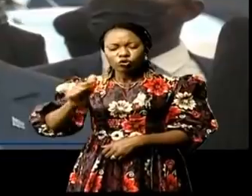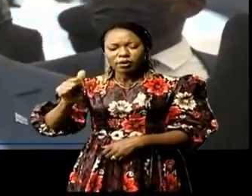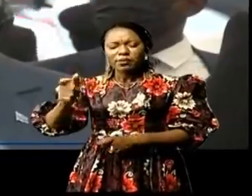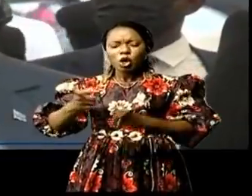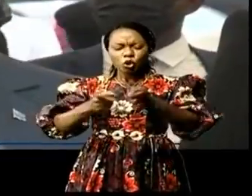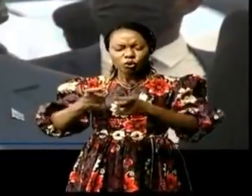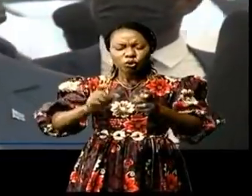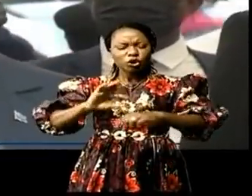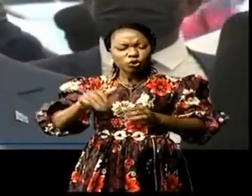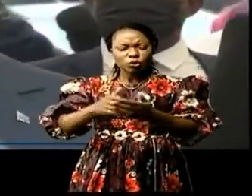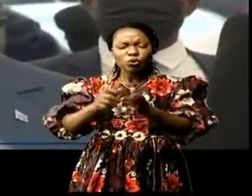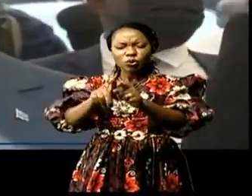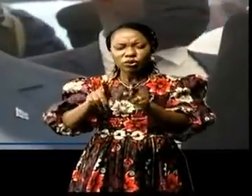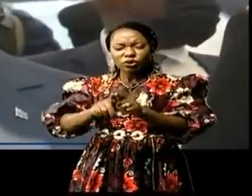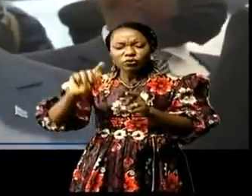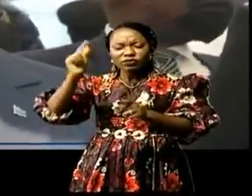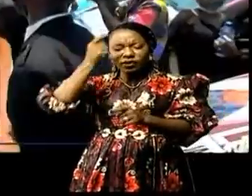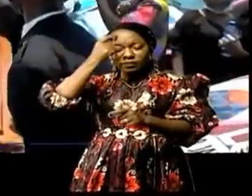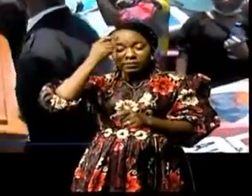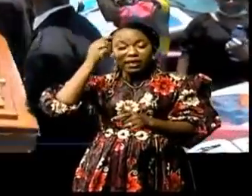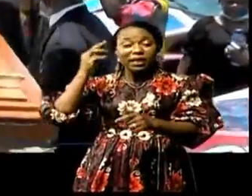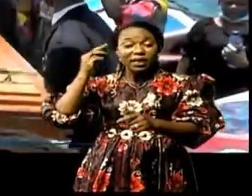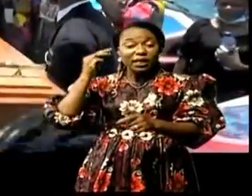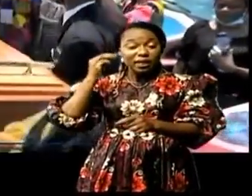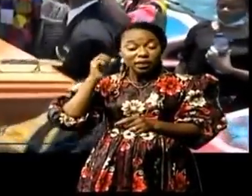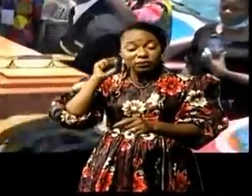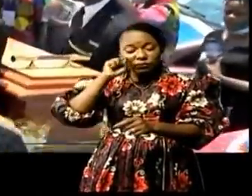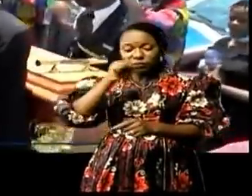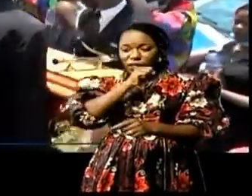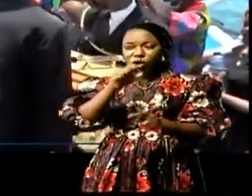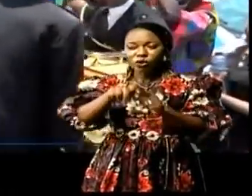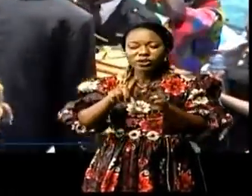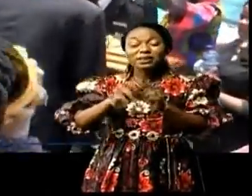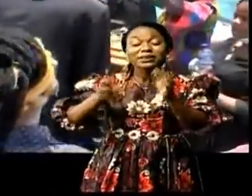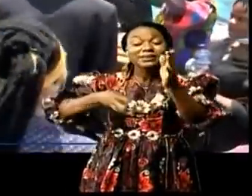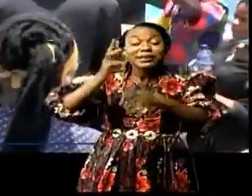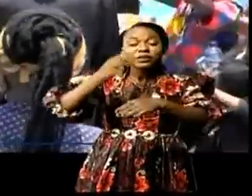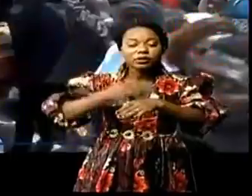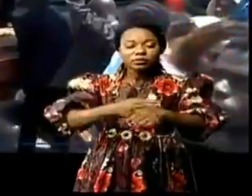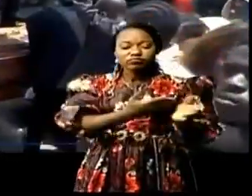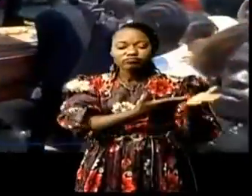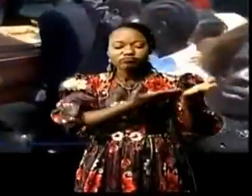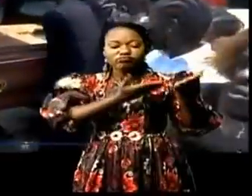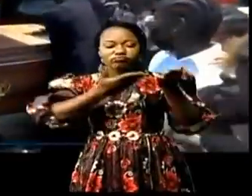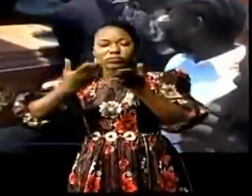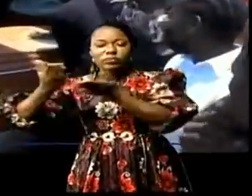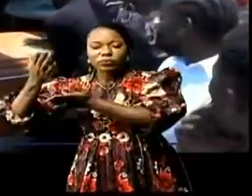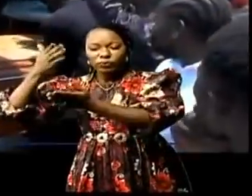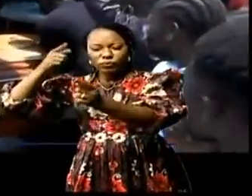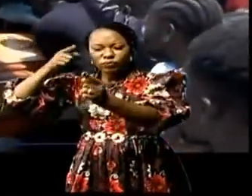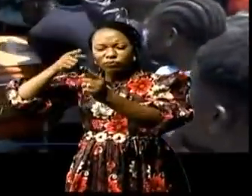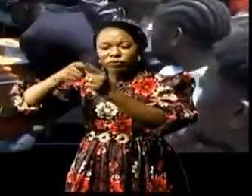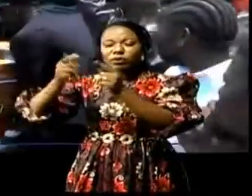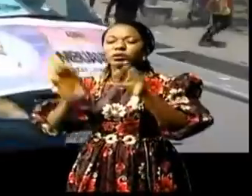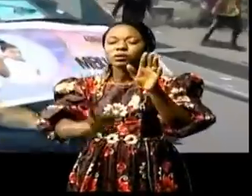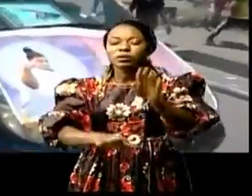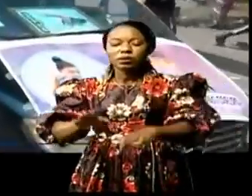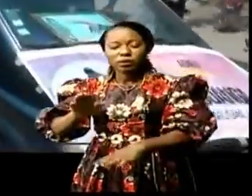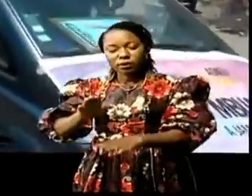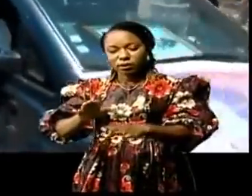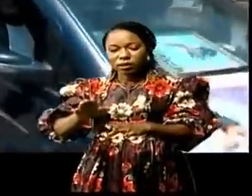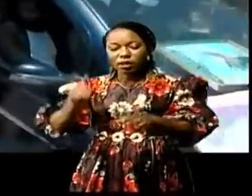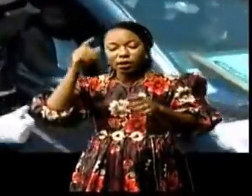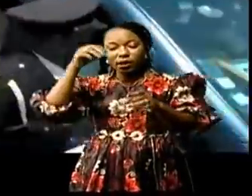au gouvernement Sama. C'est autour des 13 heures que les corbières chargées des douleurs ont pris la direction du cimetière de